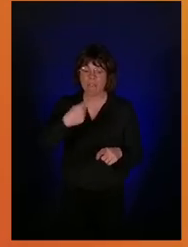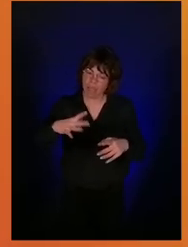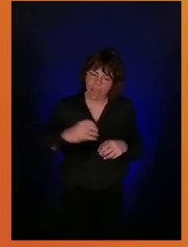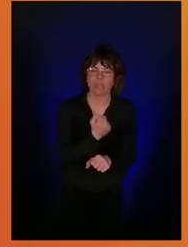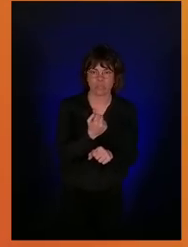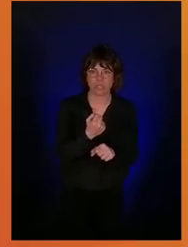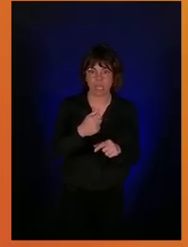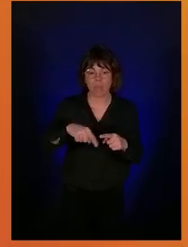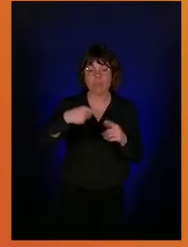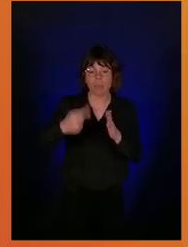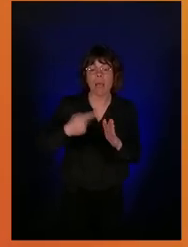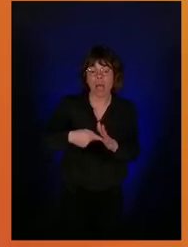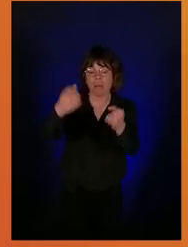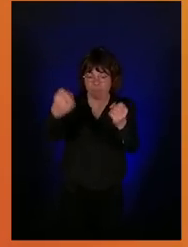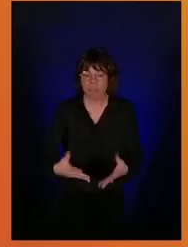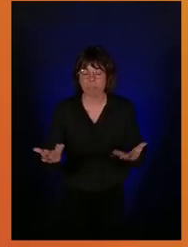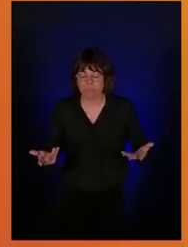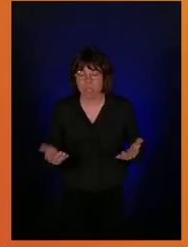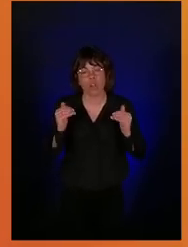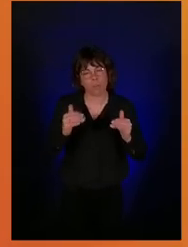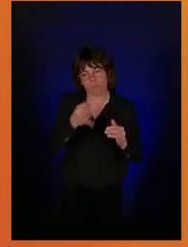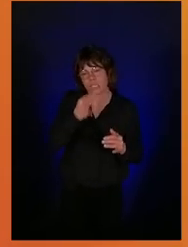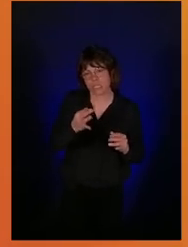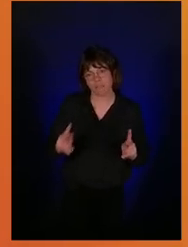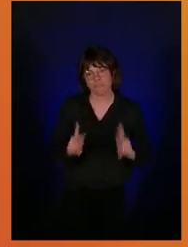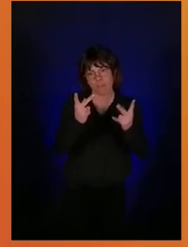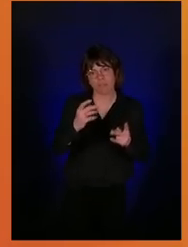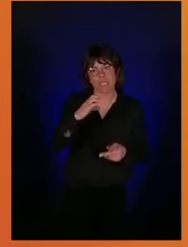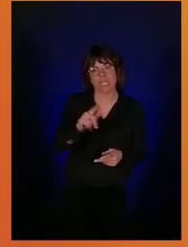en générera d'autres. Et c'est pour ça que je dis quand même, vive la CGT.